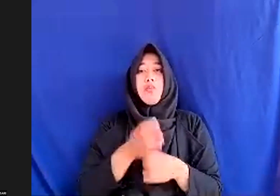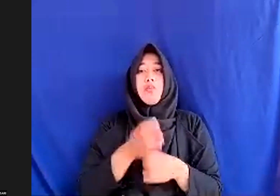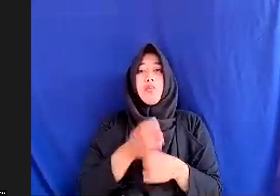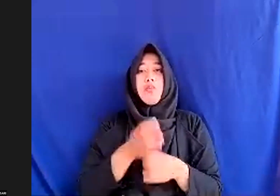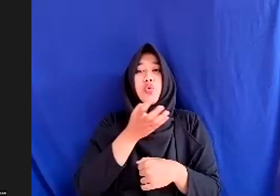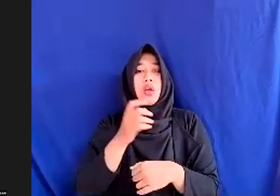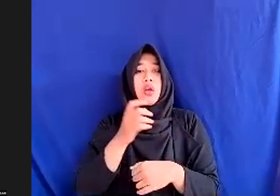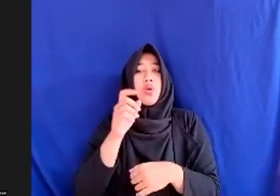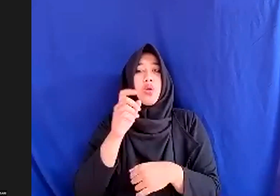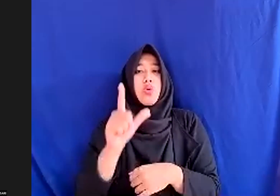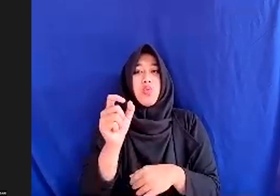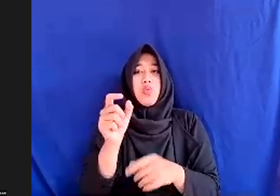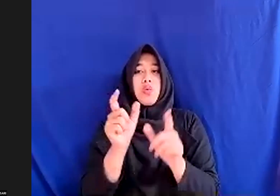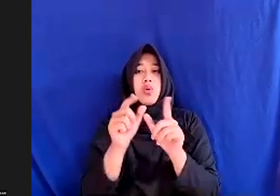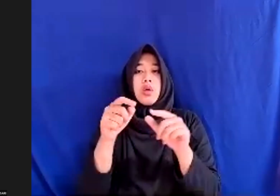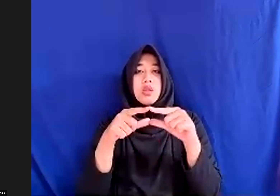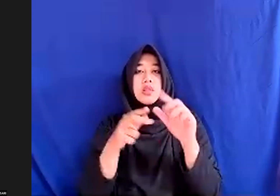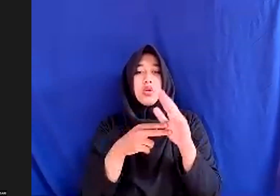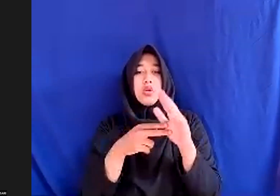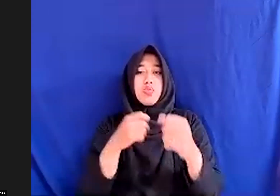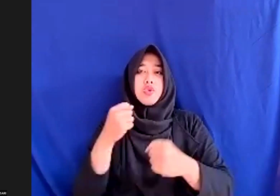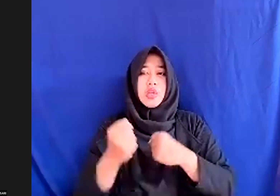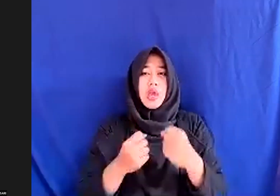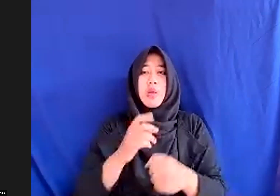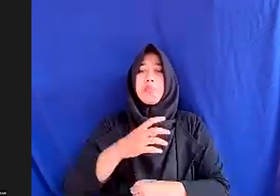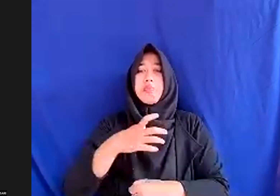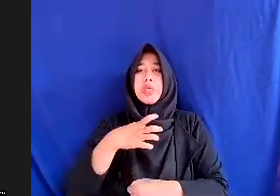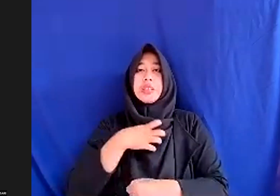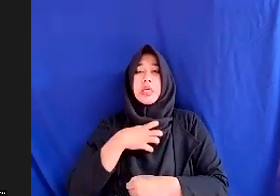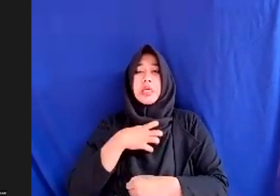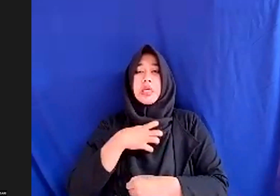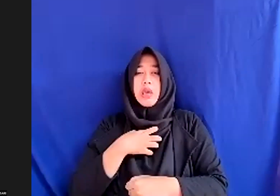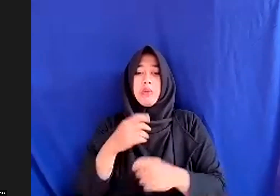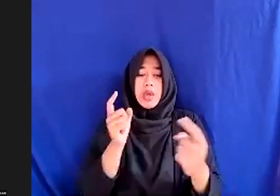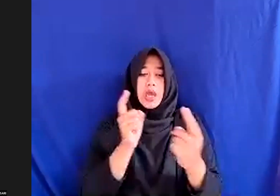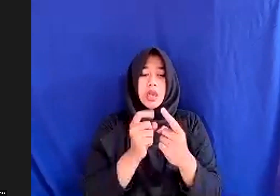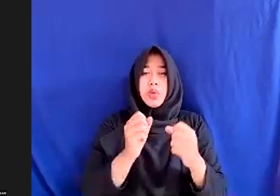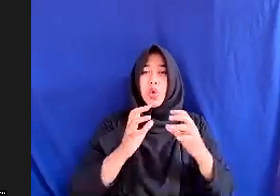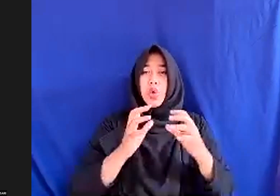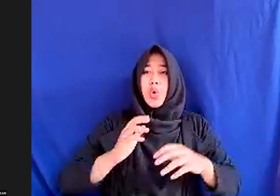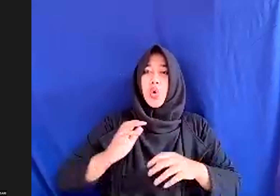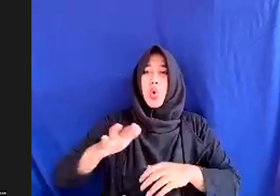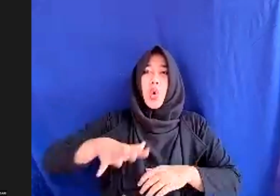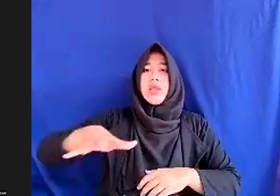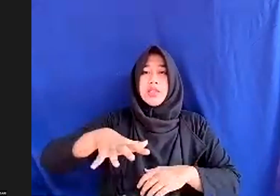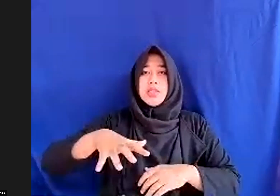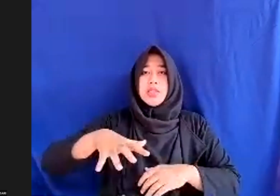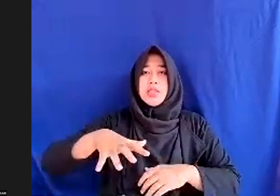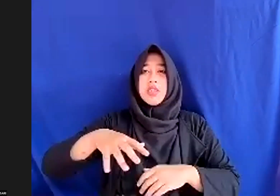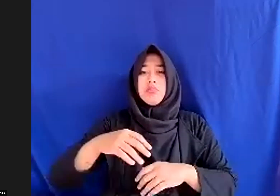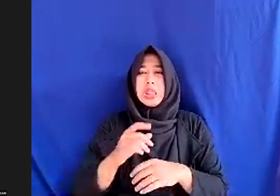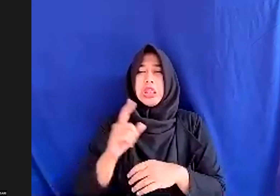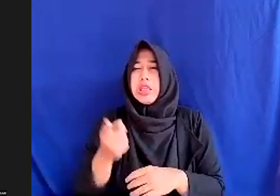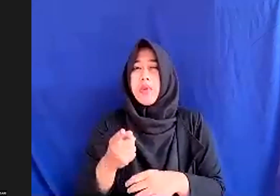dan dalam menghadapi situasi-situasi yang memang ini ujuk-ujuk aja kita mau nggak mau, suka nggak